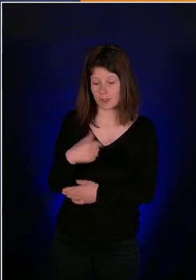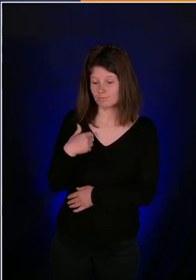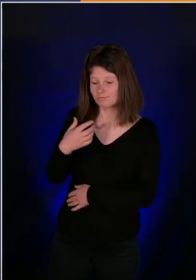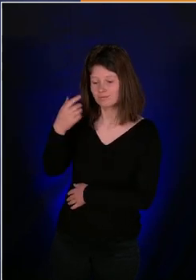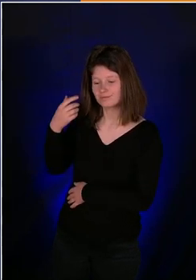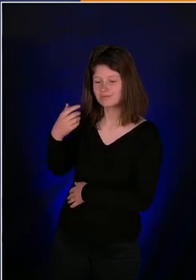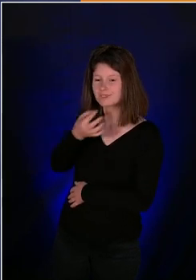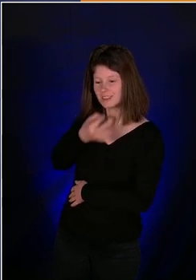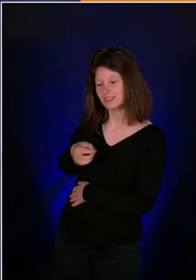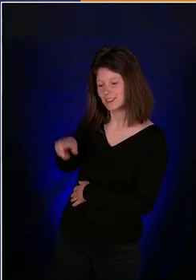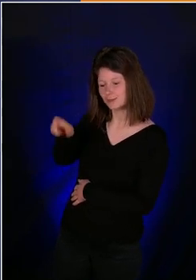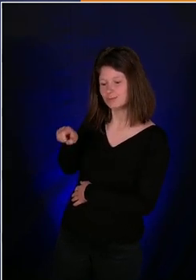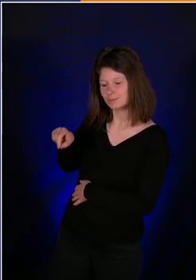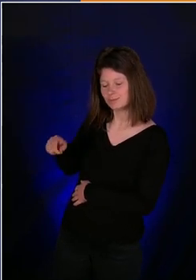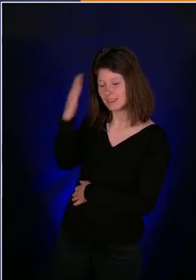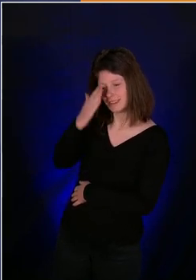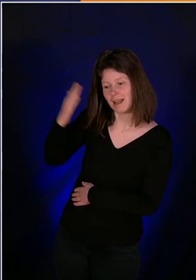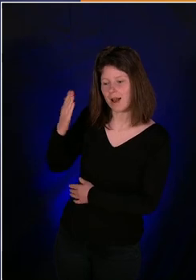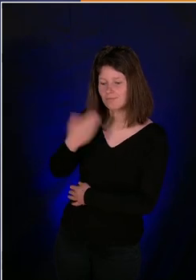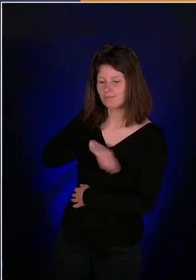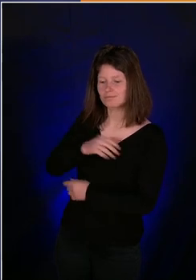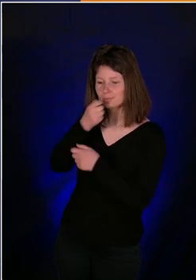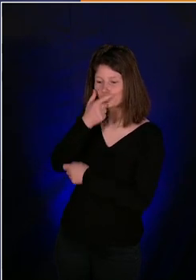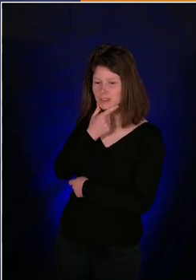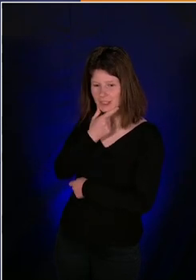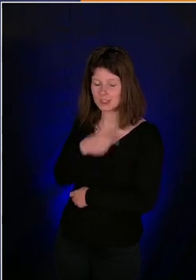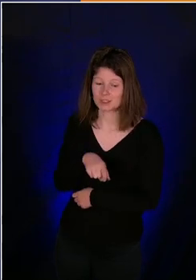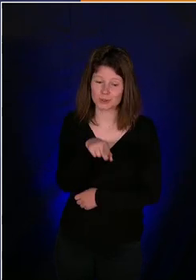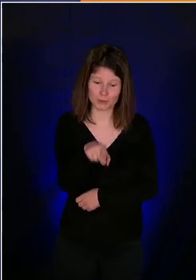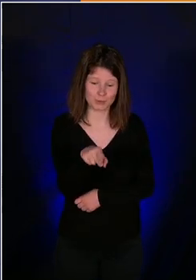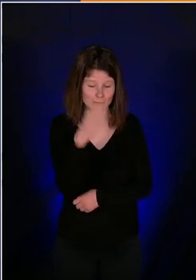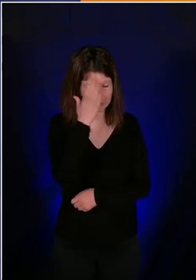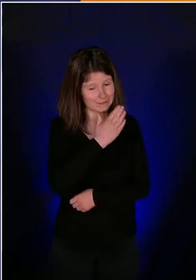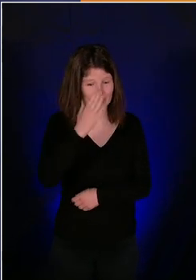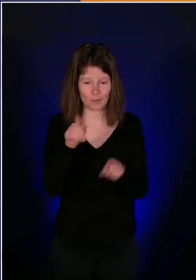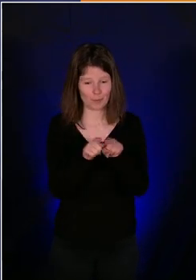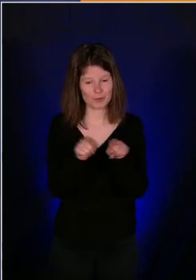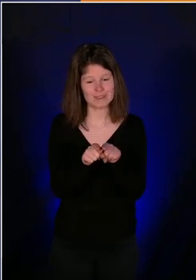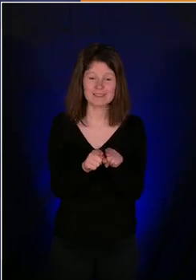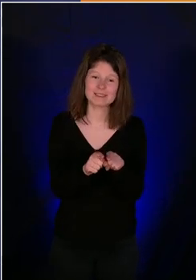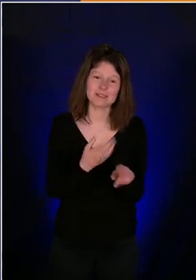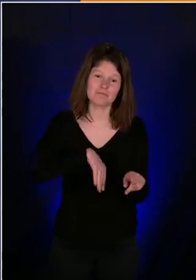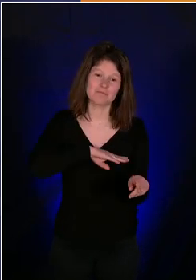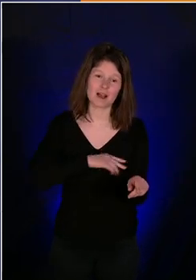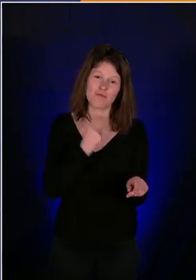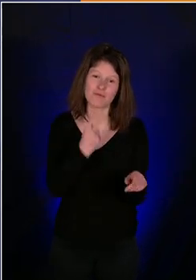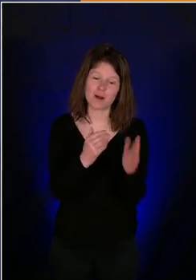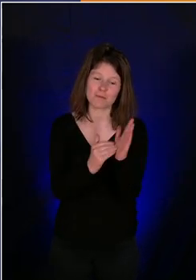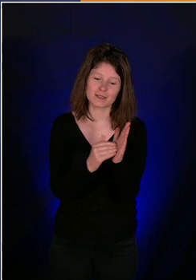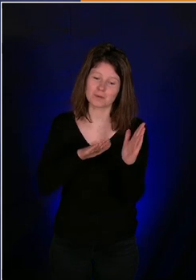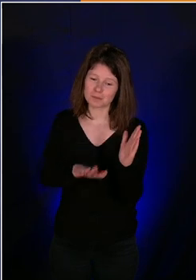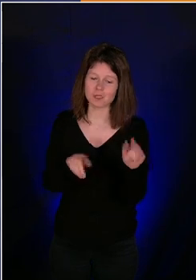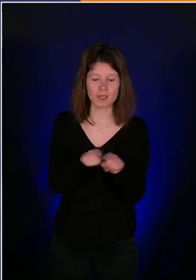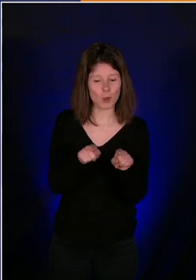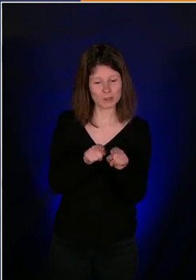s'est aussi rendu célèbre par son look et son phrasé, et puis son accent bien marseillais, évidemment, notamment à